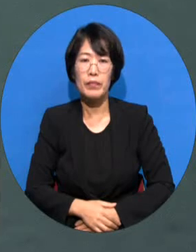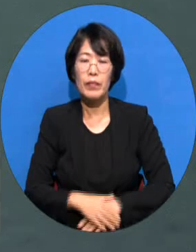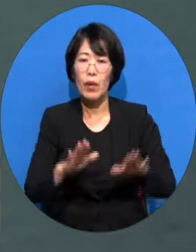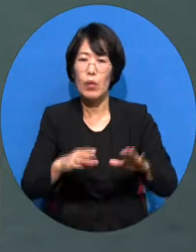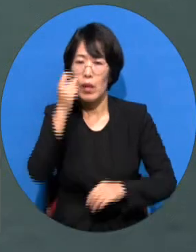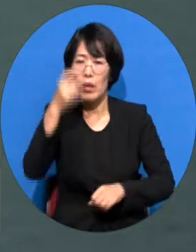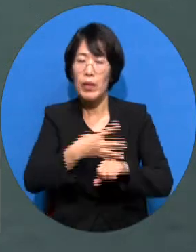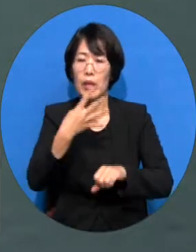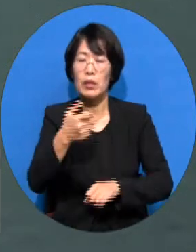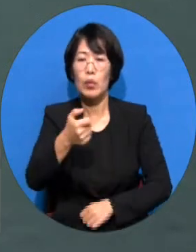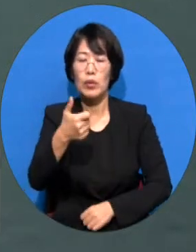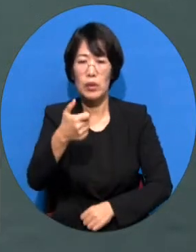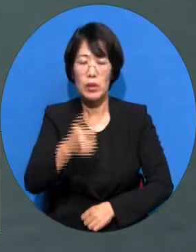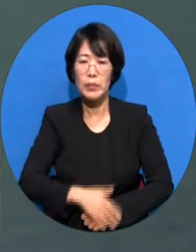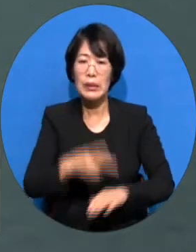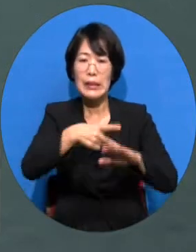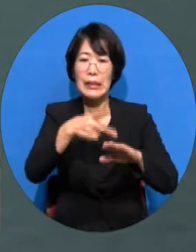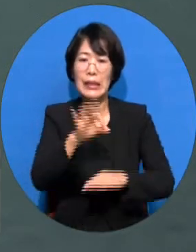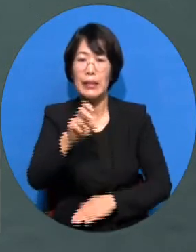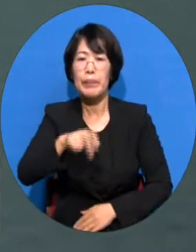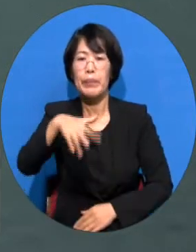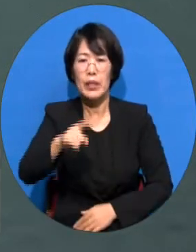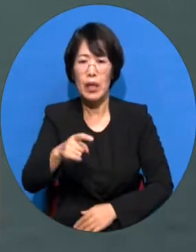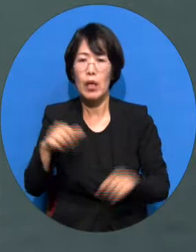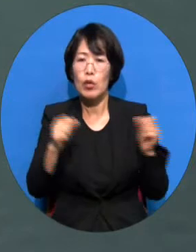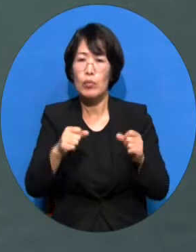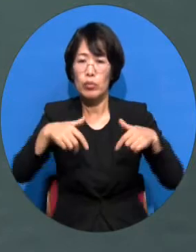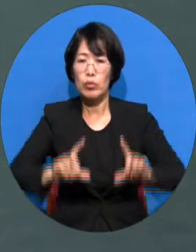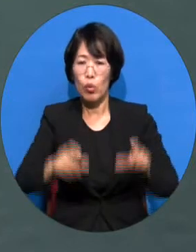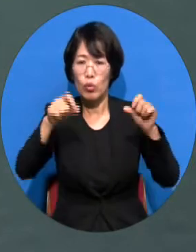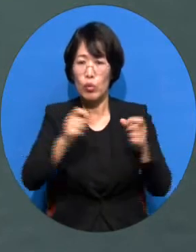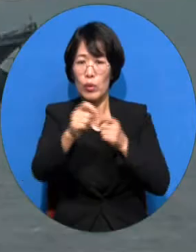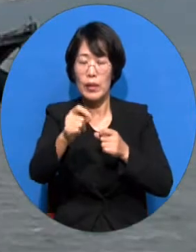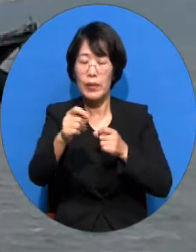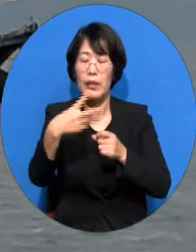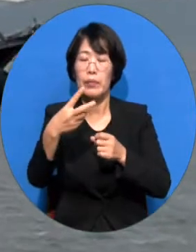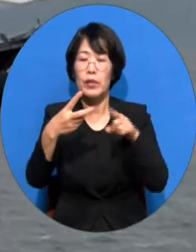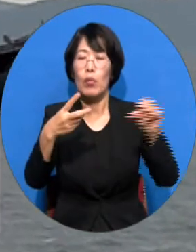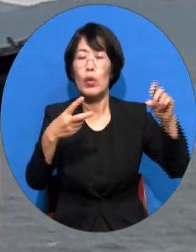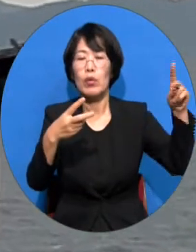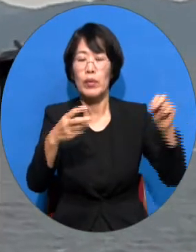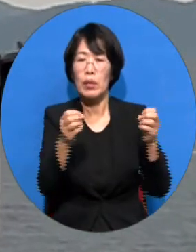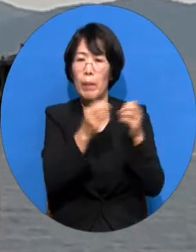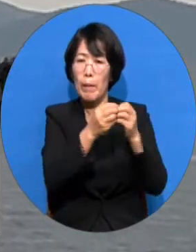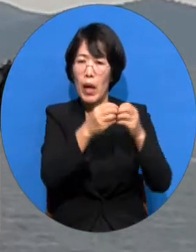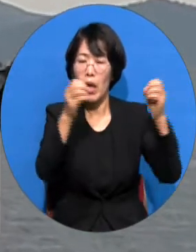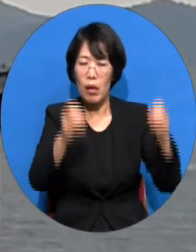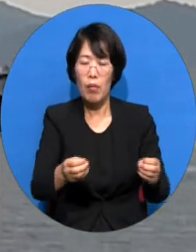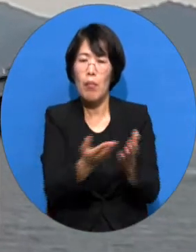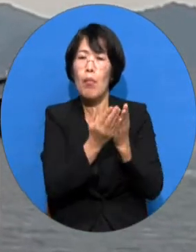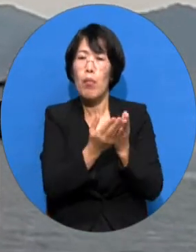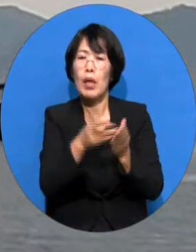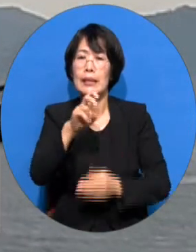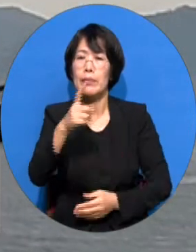오늘의 새벽 4시 55분 점 신안 임자도 북동쪽 3.5km 회상에서 창원 선적 21 톤급